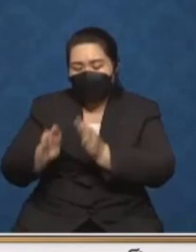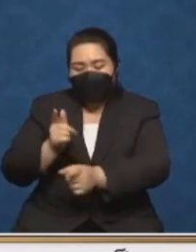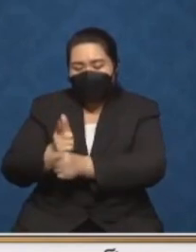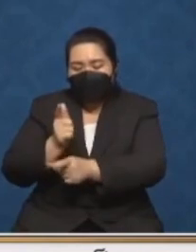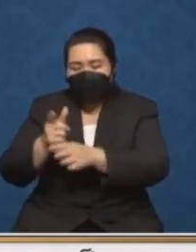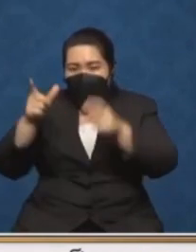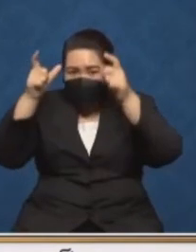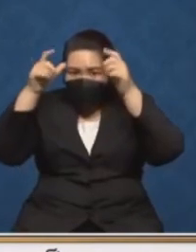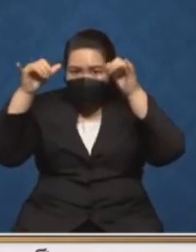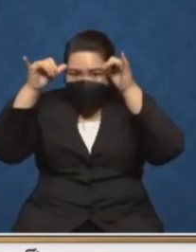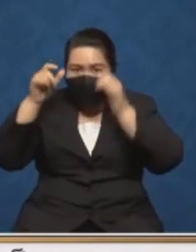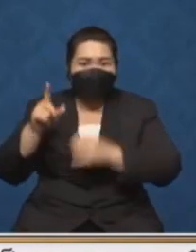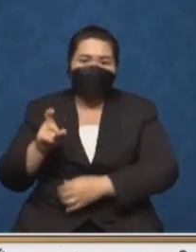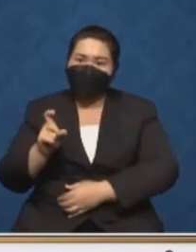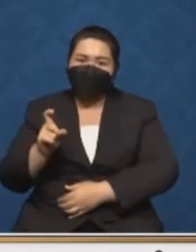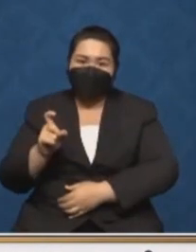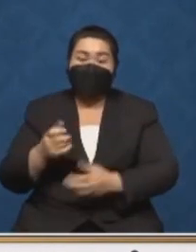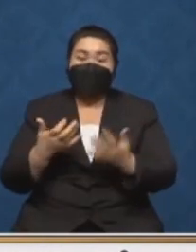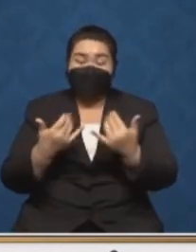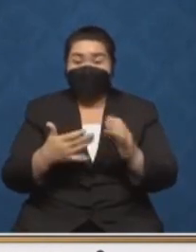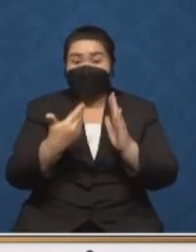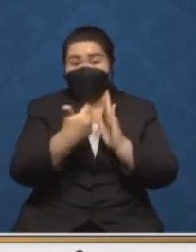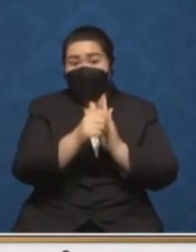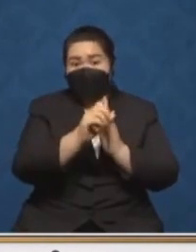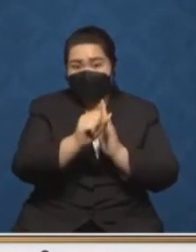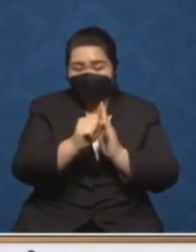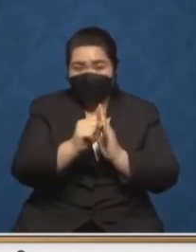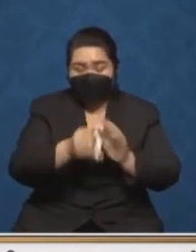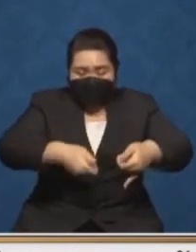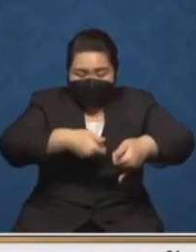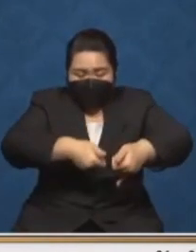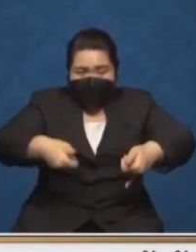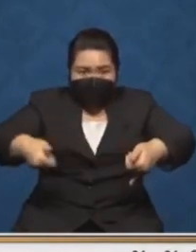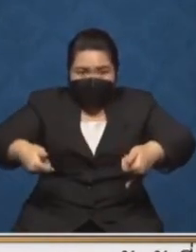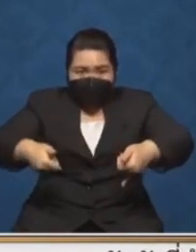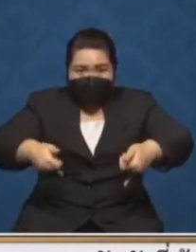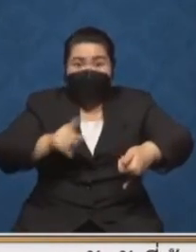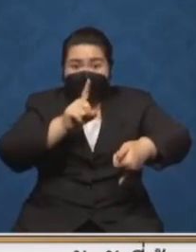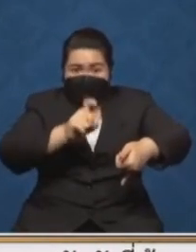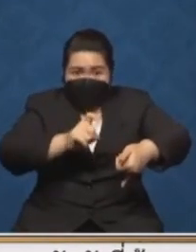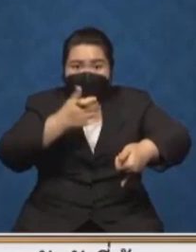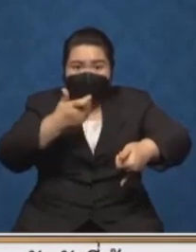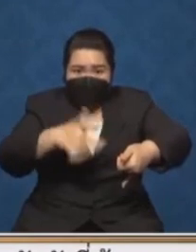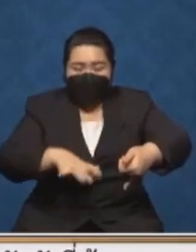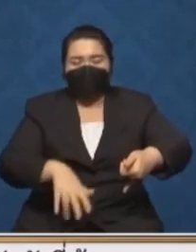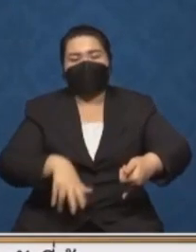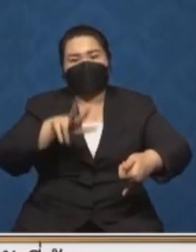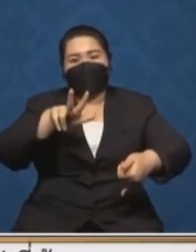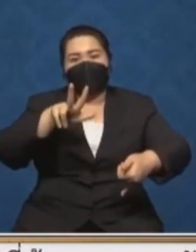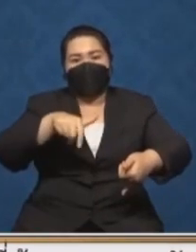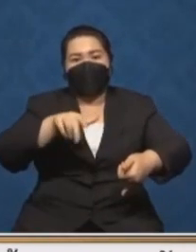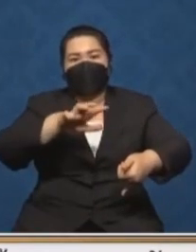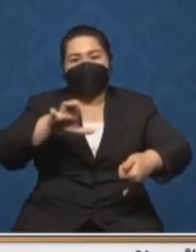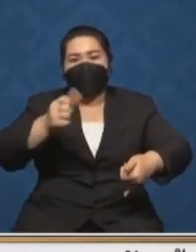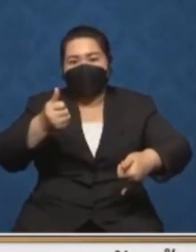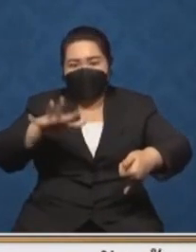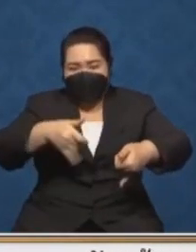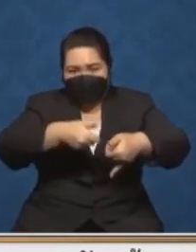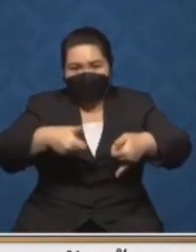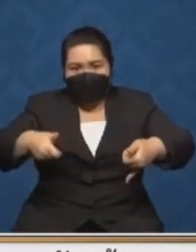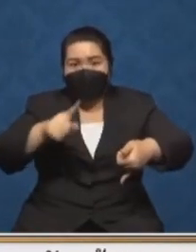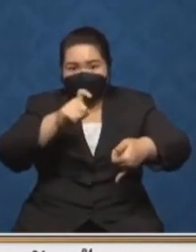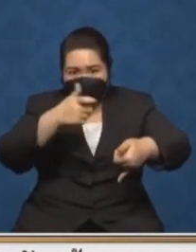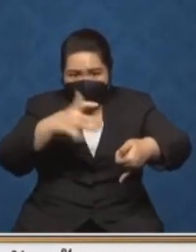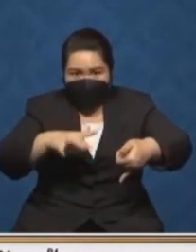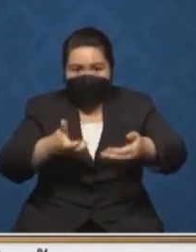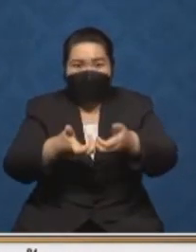องจัรณครเอง ทราบว่าร้มป่วยตายแล้ว 3515 ตัวโดยแยก